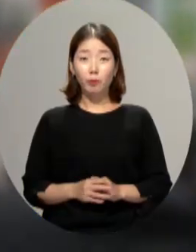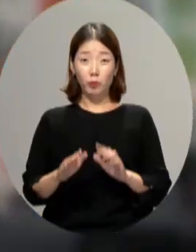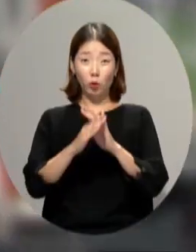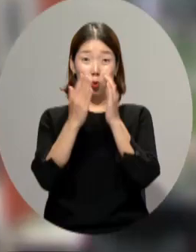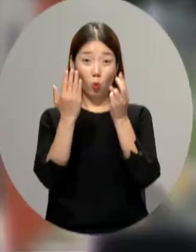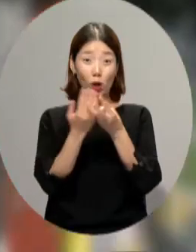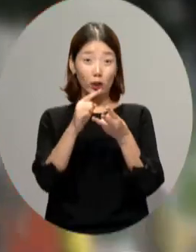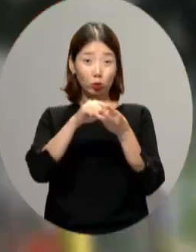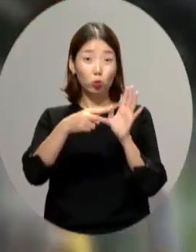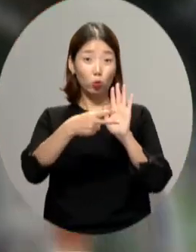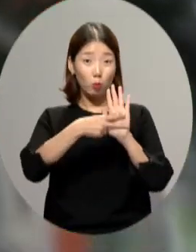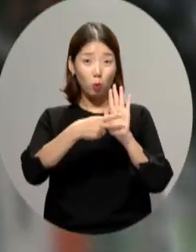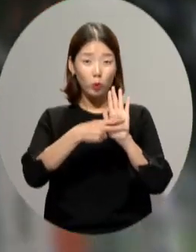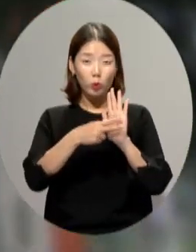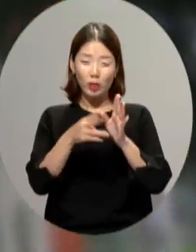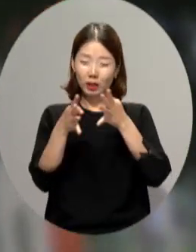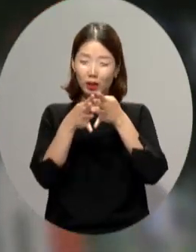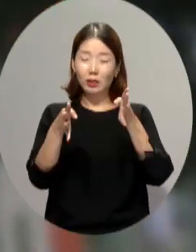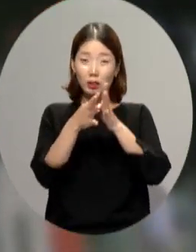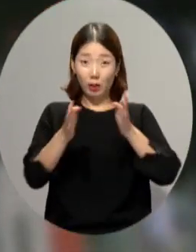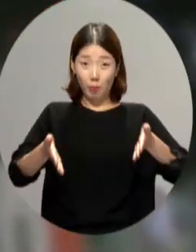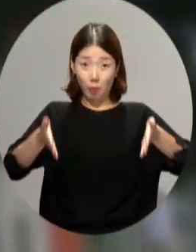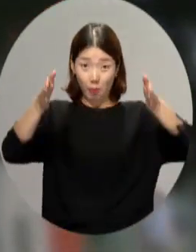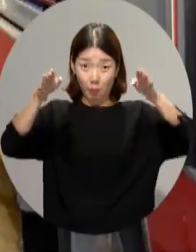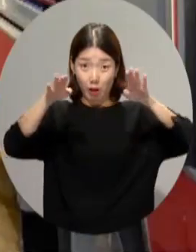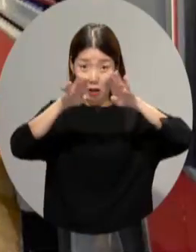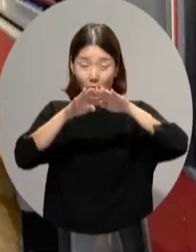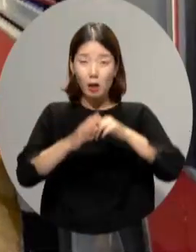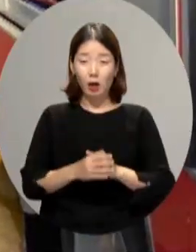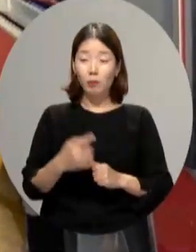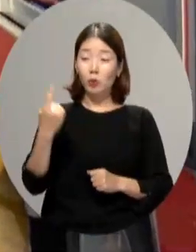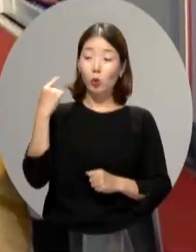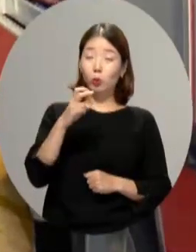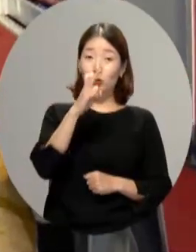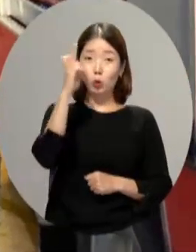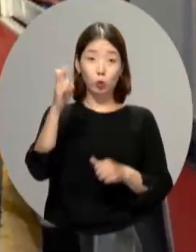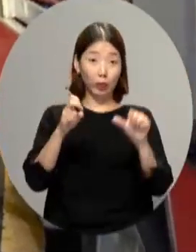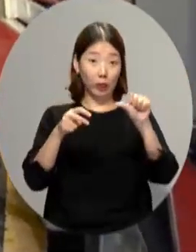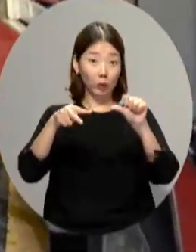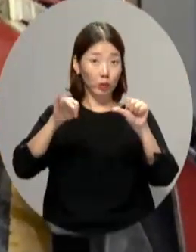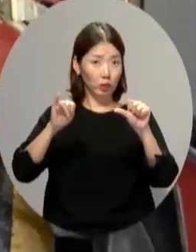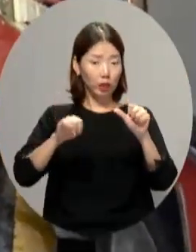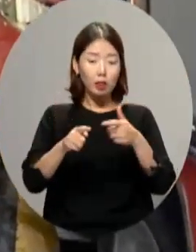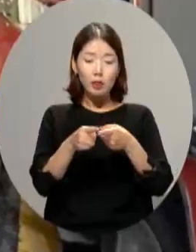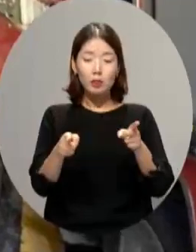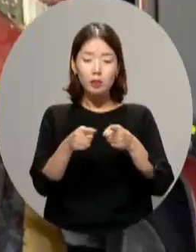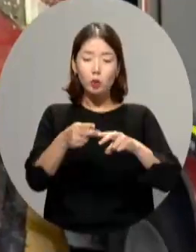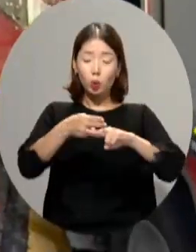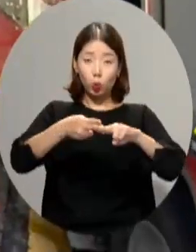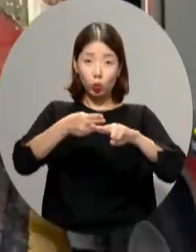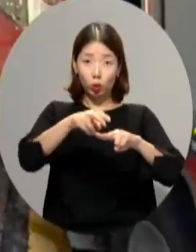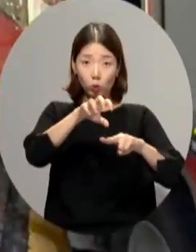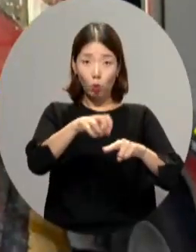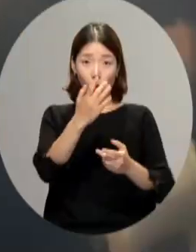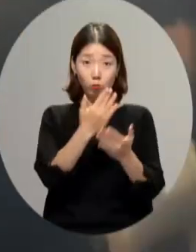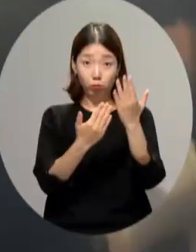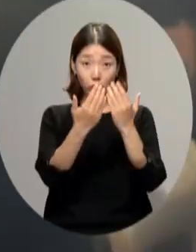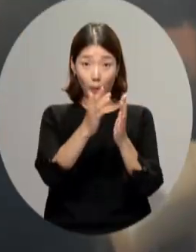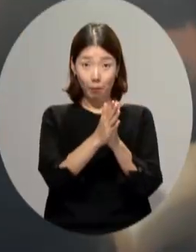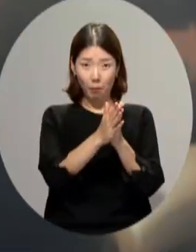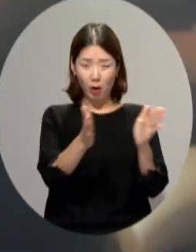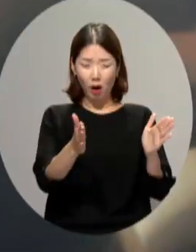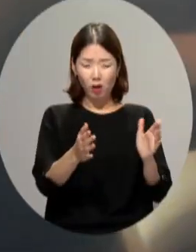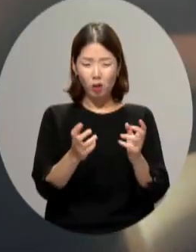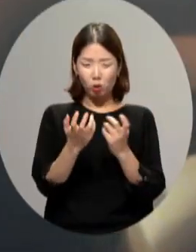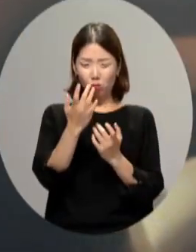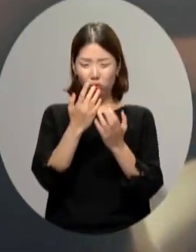완주 봉동읍에 있는 4층짜리 건물. 어제 오후 5시쯤 1층에 위치한 음식점에서 불이 나